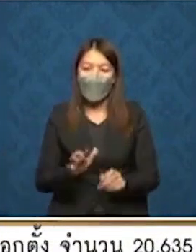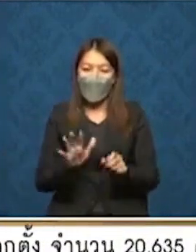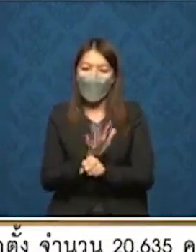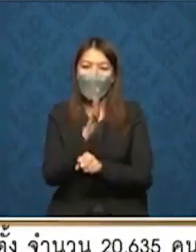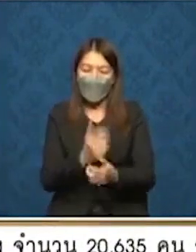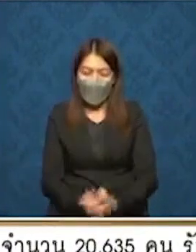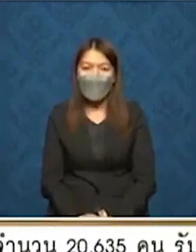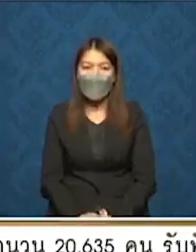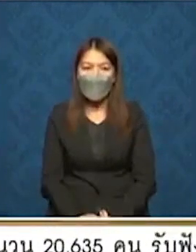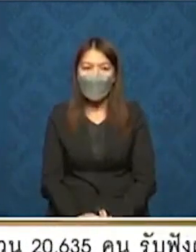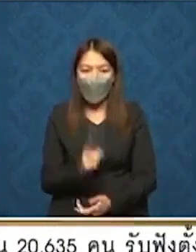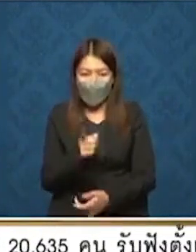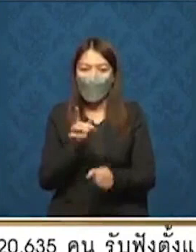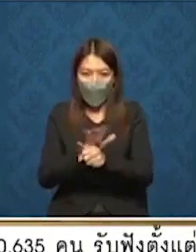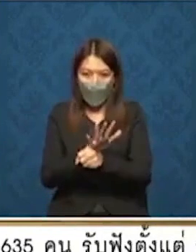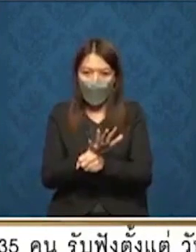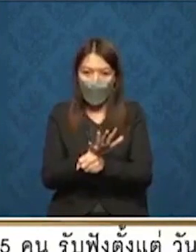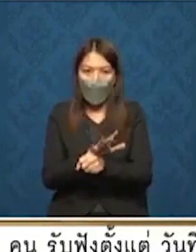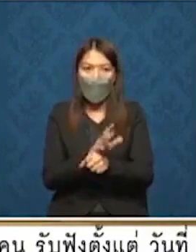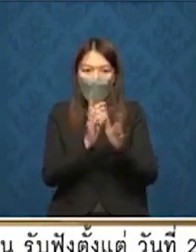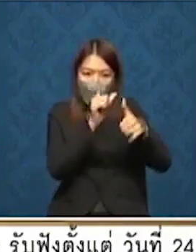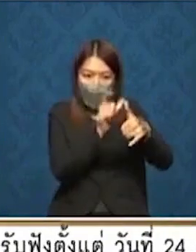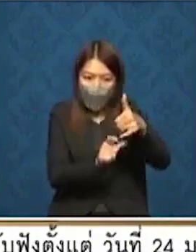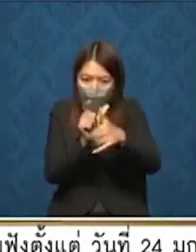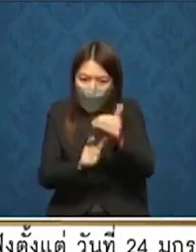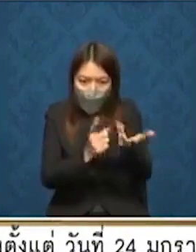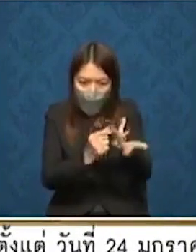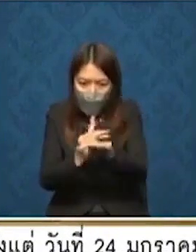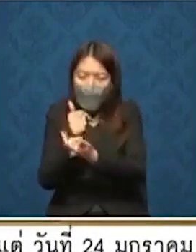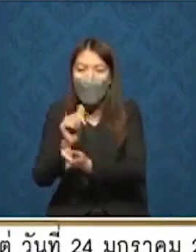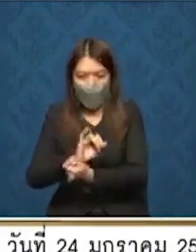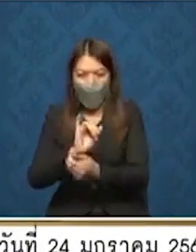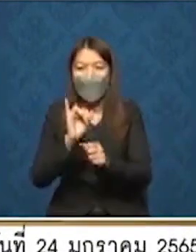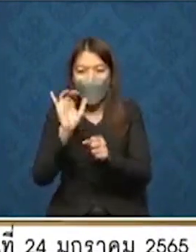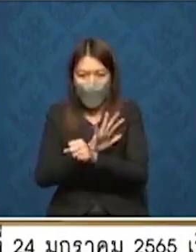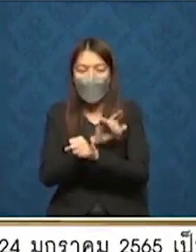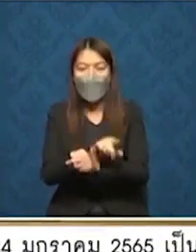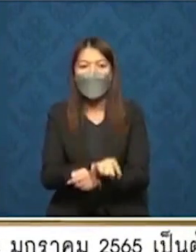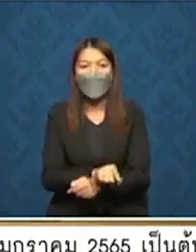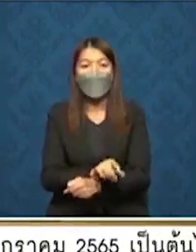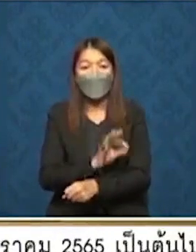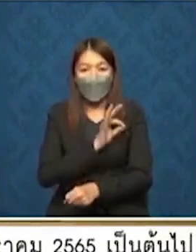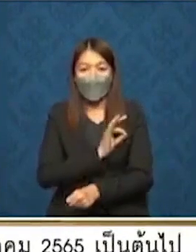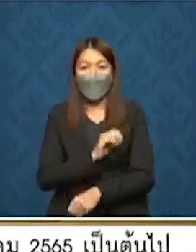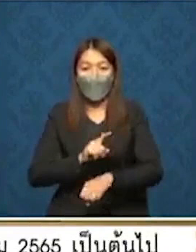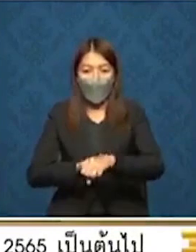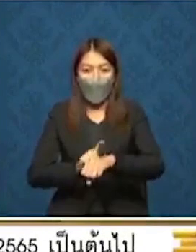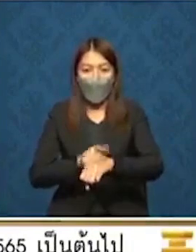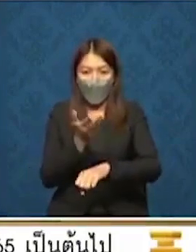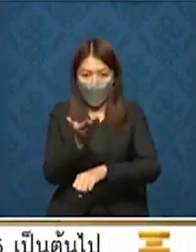ยบางtr บ้างงans